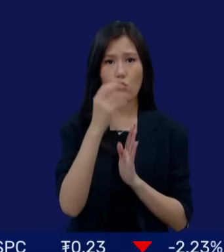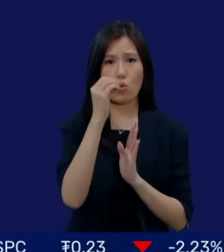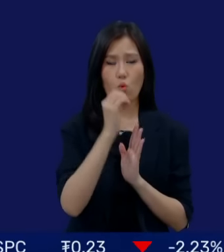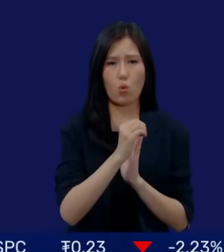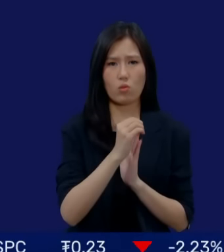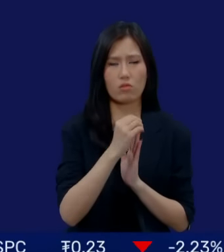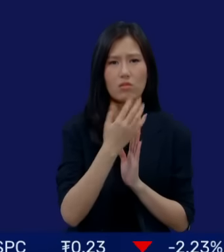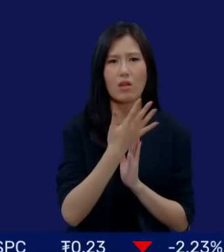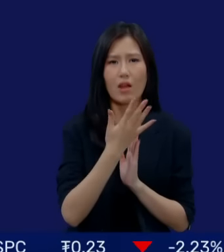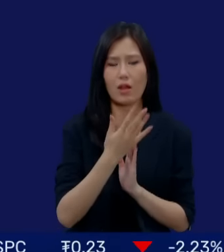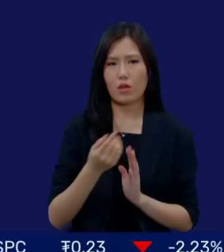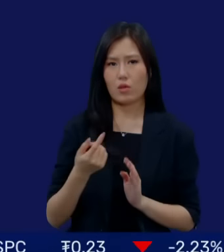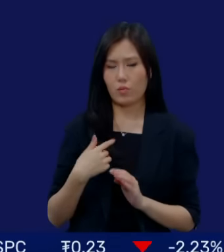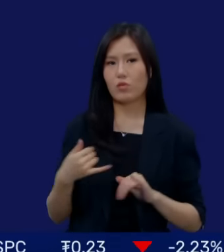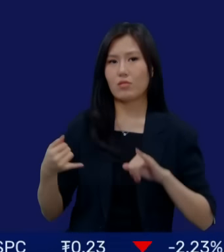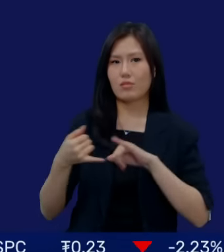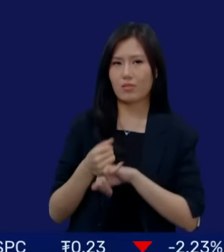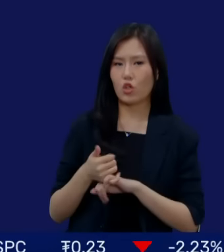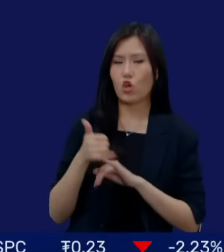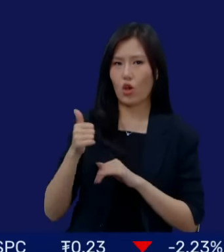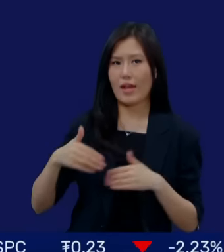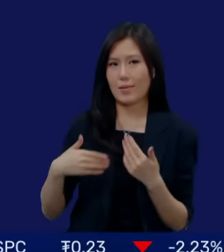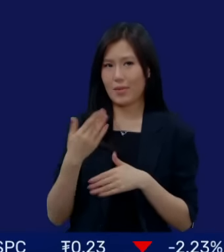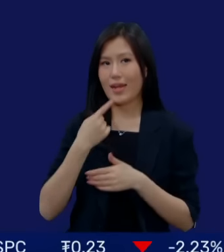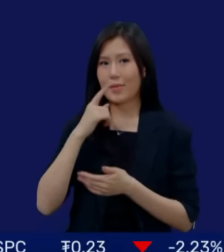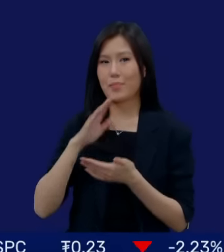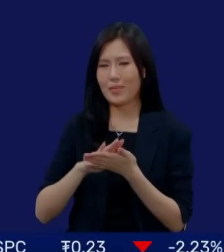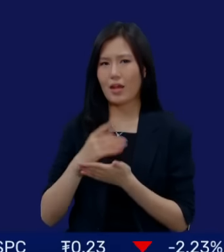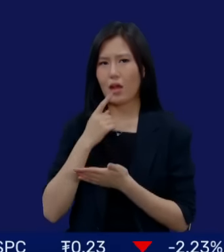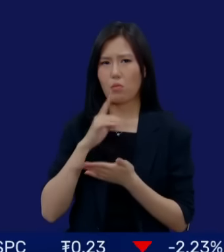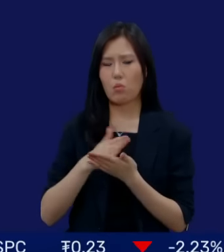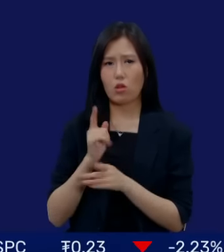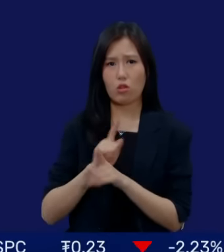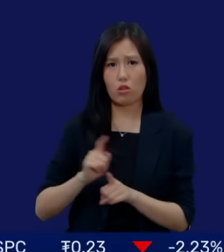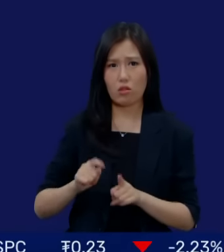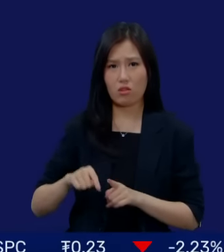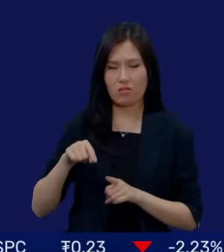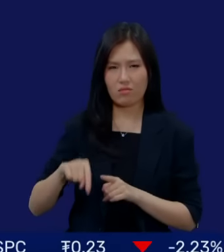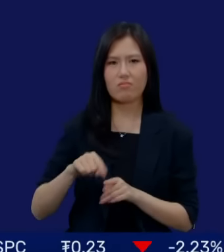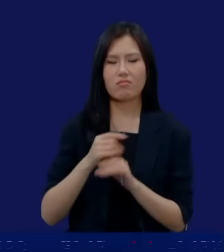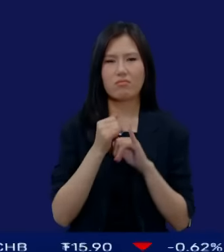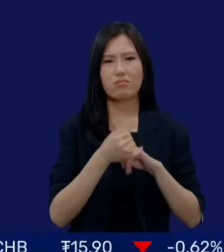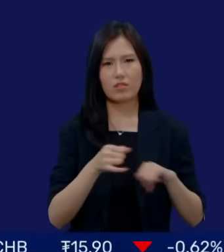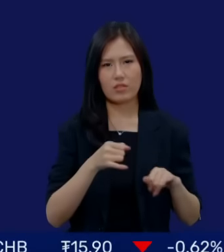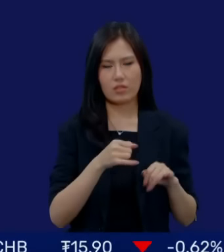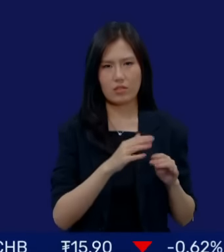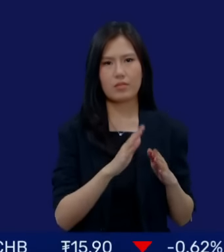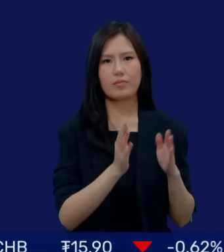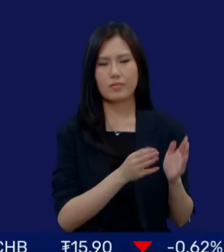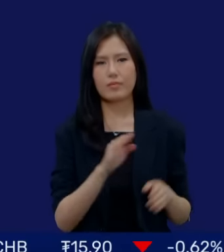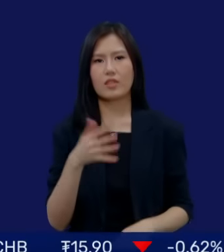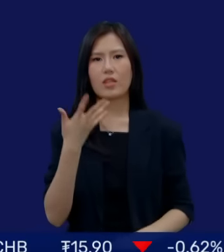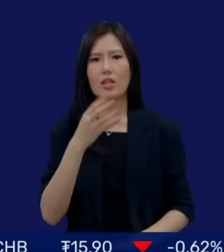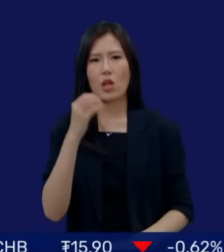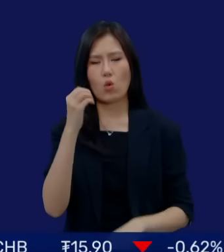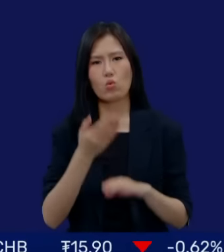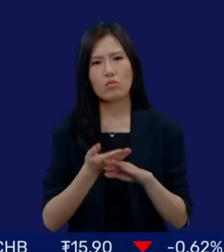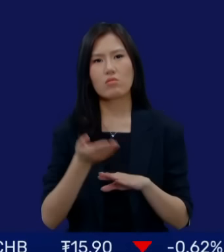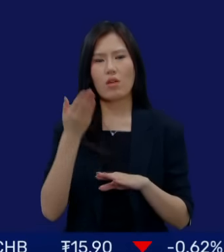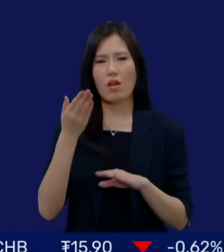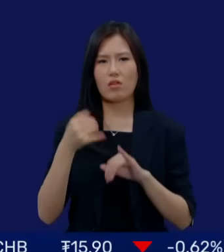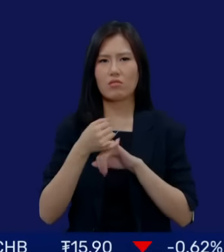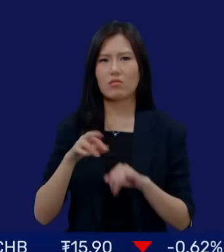амлалттай хүрэхгүй байх нь одоо салалтад маш их нөлөөлж байна гэсэн ийм хариултыг өгсөн байна. За мөн талаас дээш хувь нь хариулсан шалтгааныг харвал